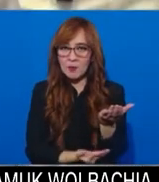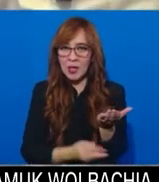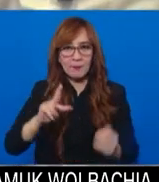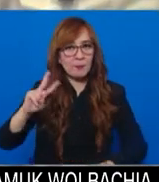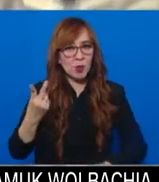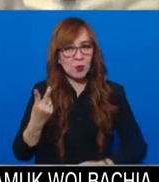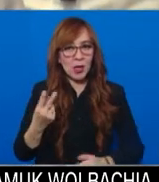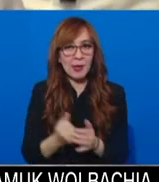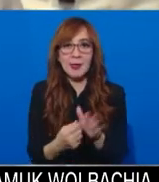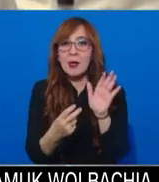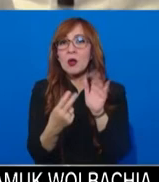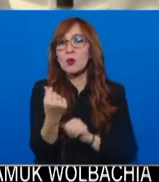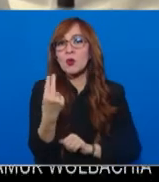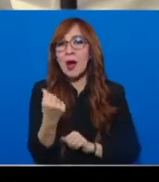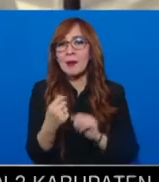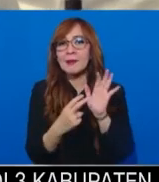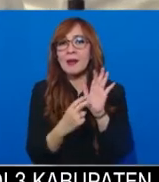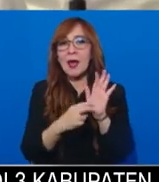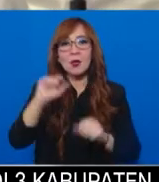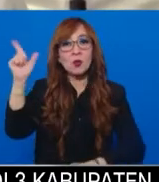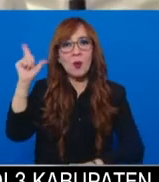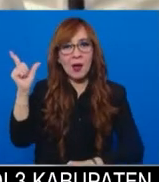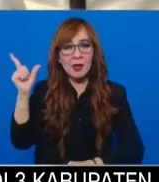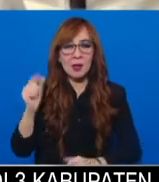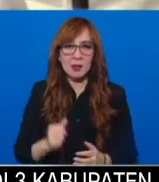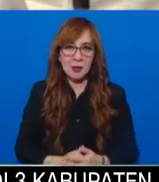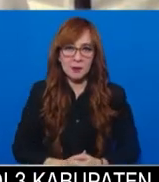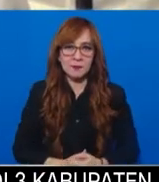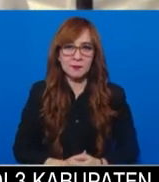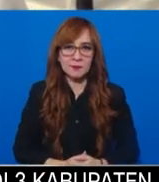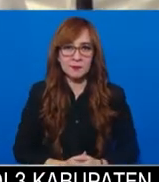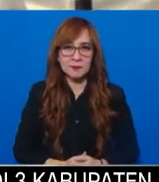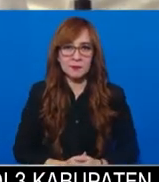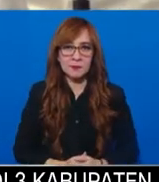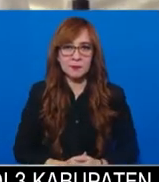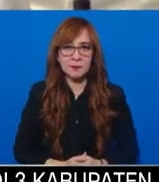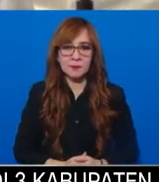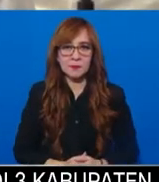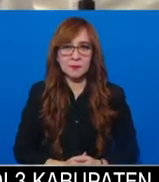senilai lebih dari 7 miliar rupiah. Tim Liputan, CNN Indonesia.